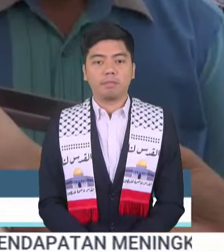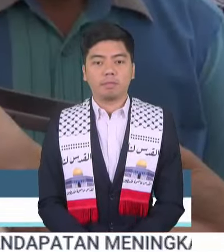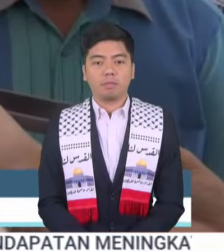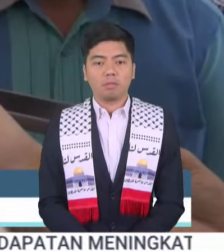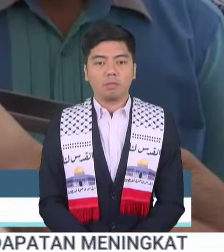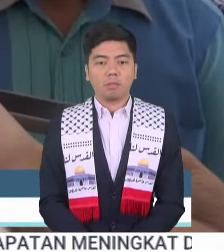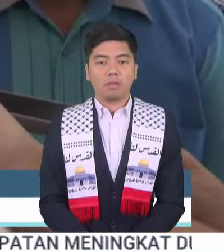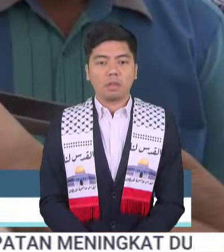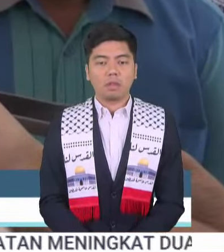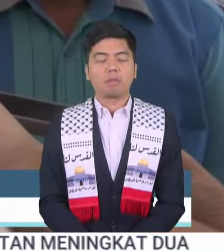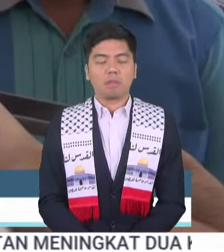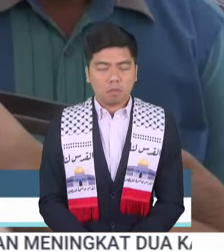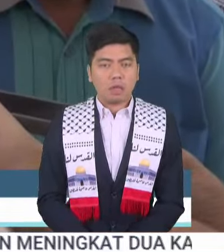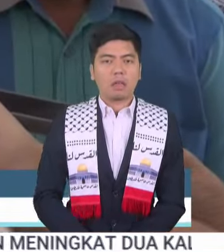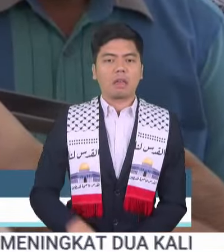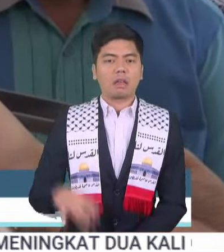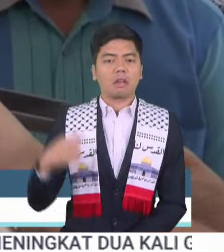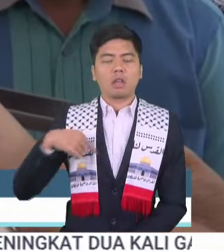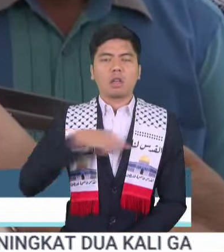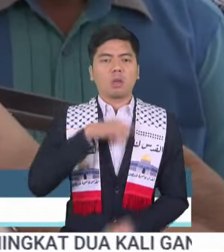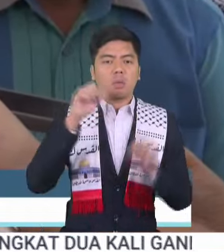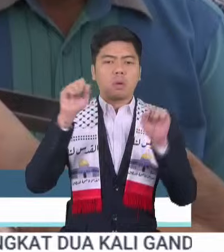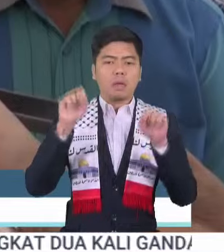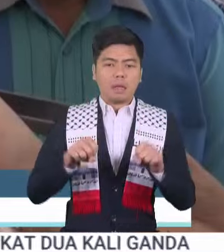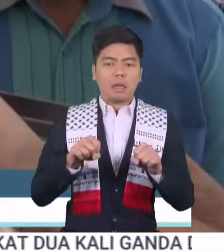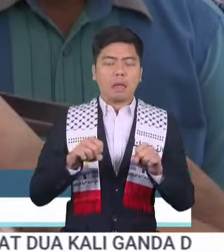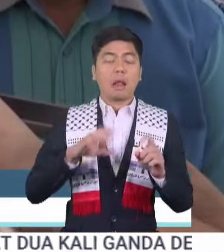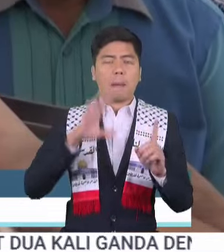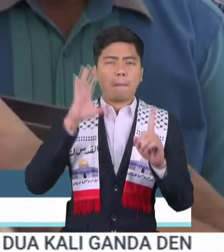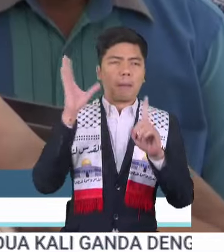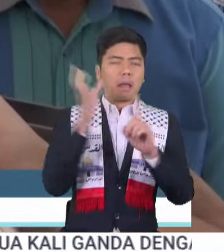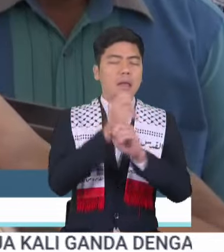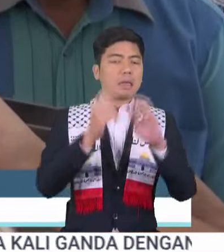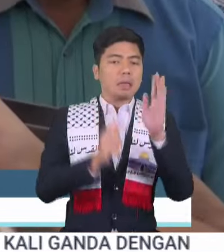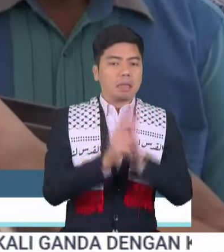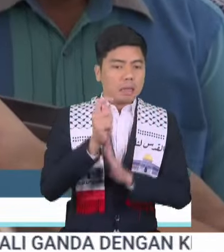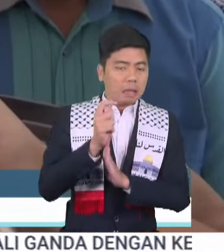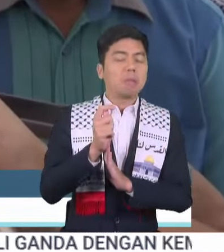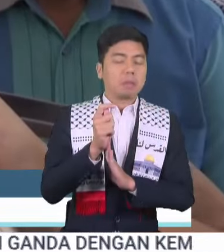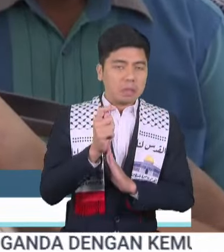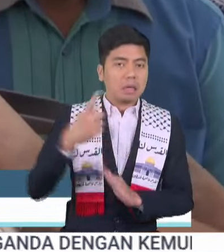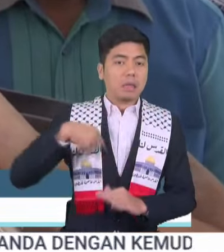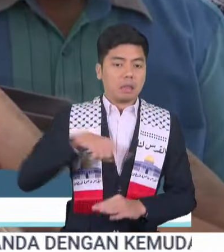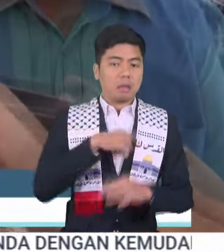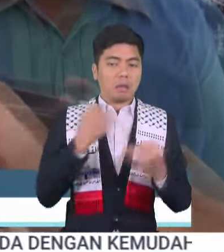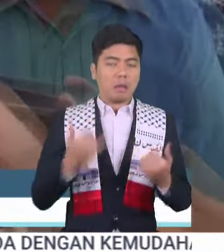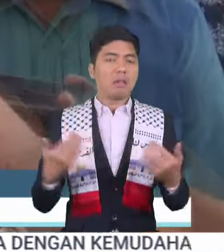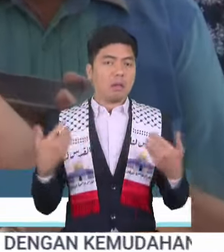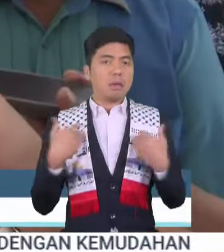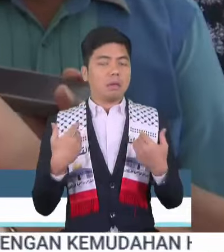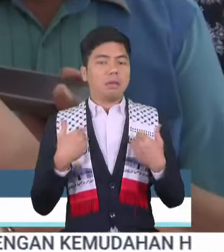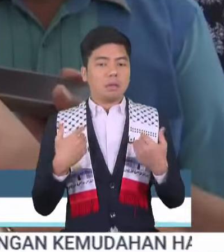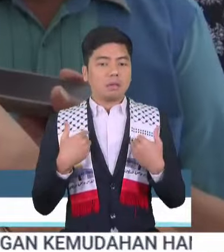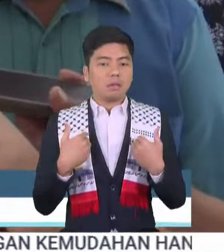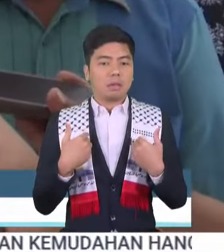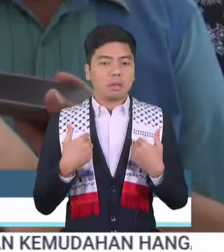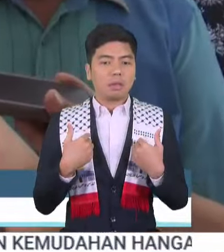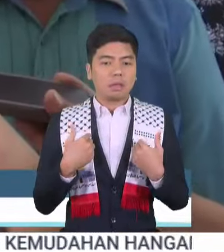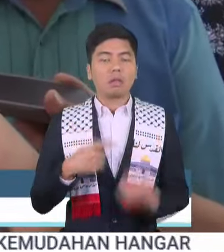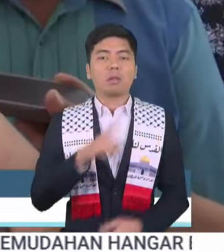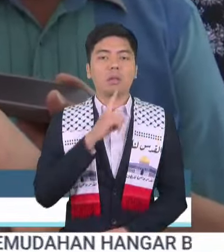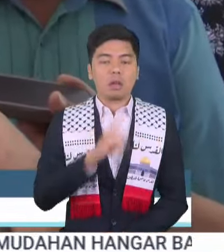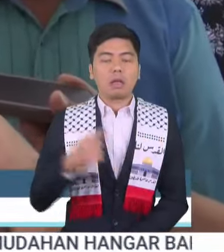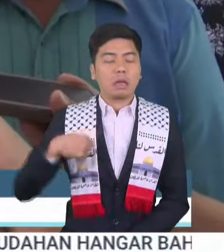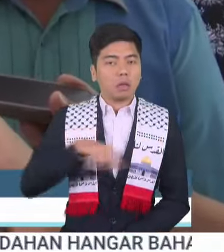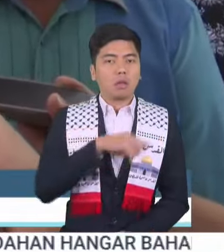Kita jangka kita akan boleh mencapai jumlah yang lebih tinggi daripada apa yang kita capai sekarang. Sebenarnya